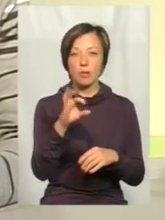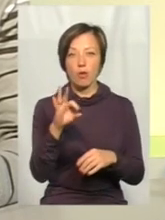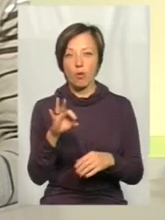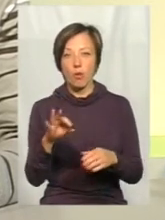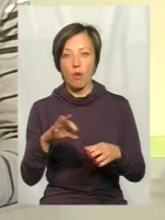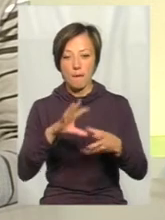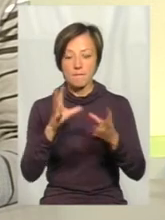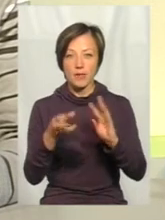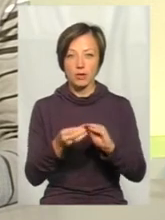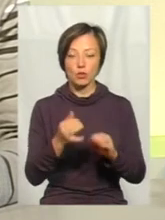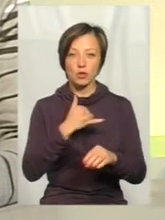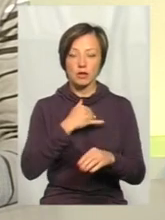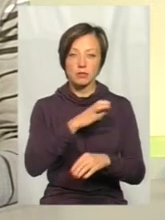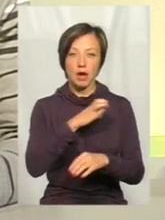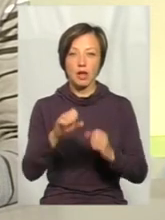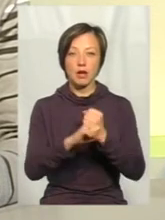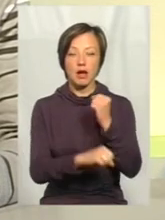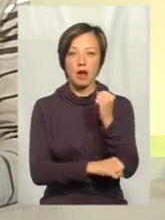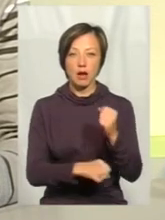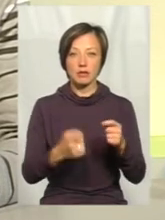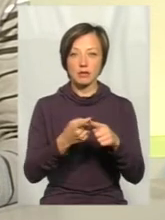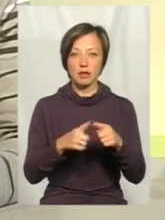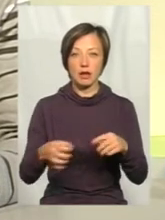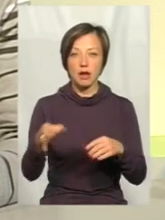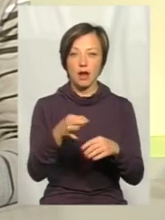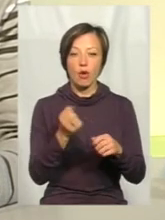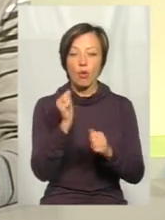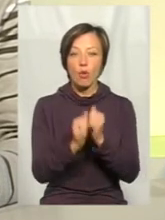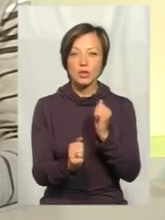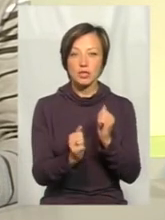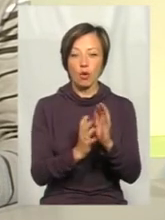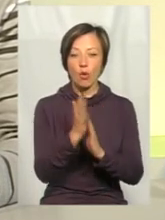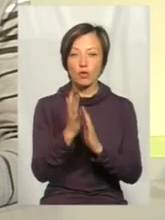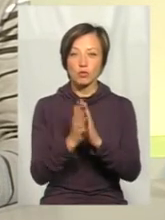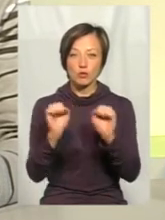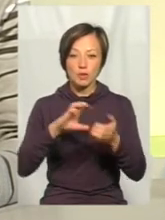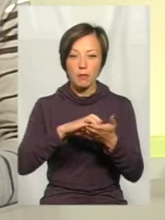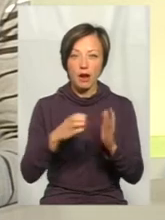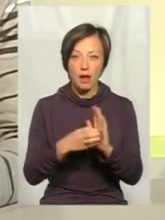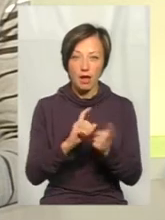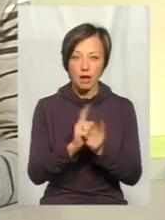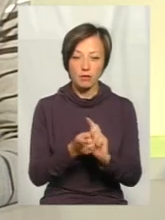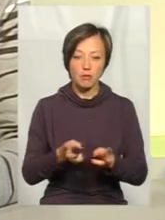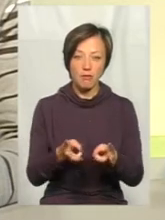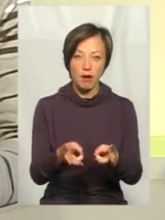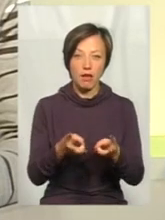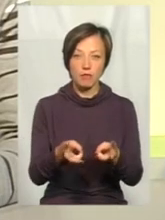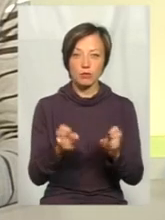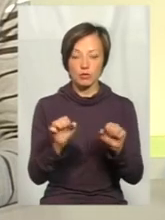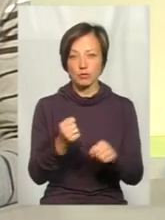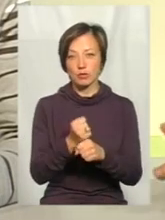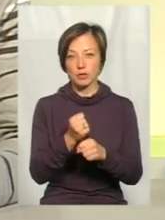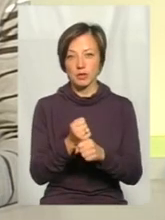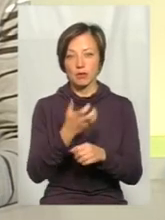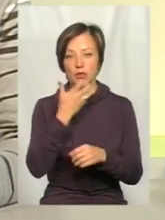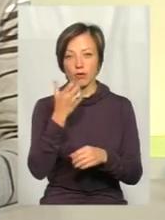що в нас багатий аграрний край. Йому каже, кожен колосок це є ресурс, який може бути брикетом, який може бути там паливом, і з нього ми можемо виробляти